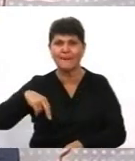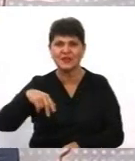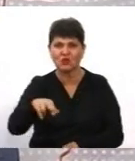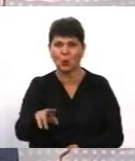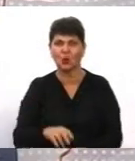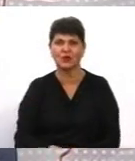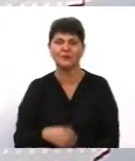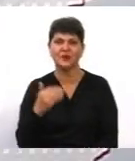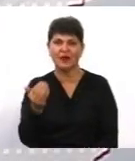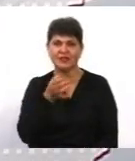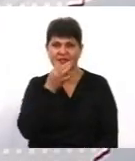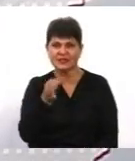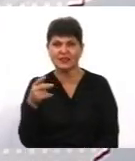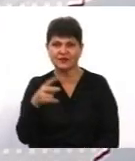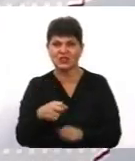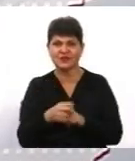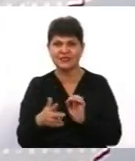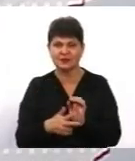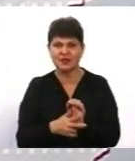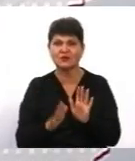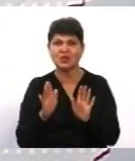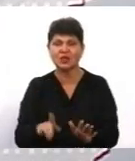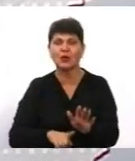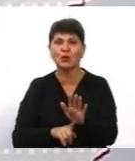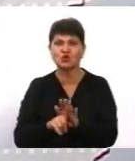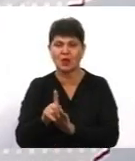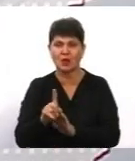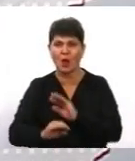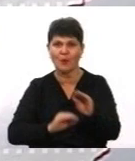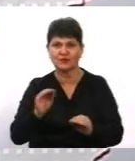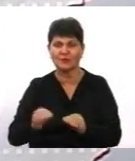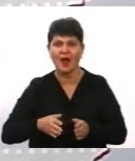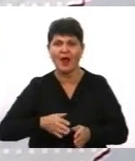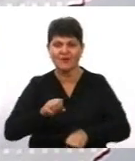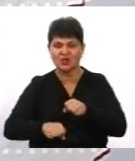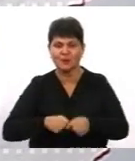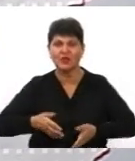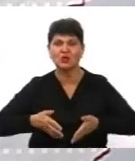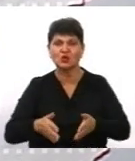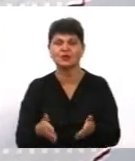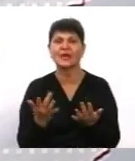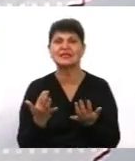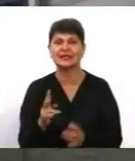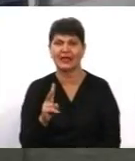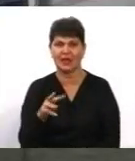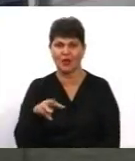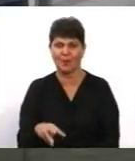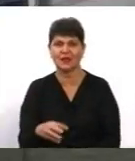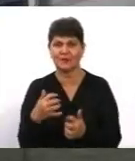сказали, у 2018 році почали тільки облаштовувати велосипедні доріжки. Скільки кілометрів в середньому